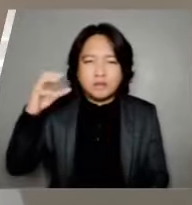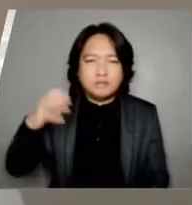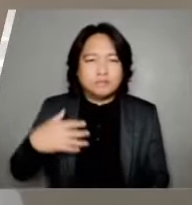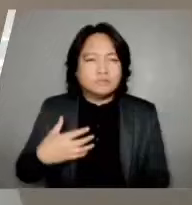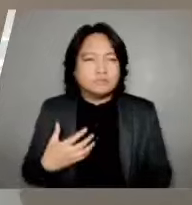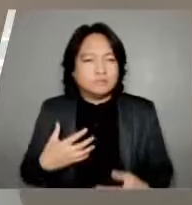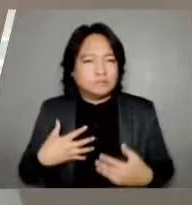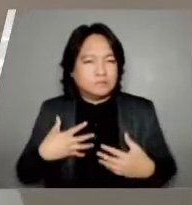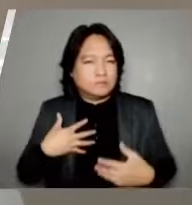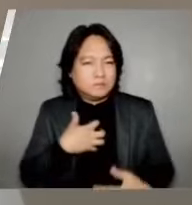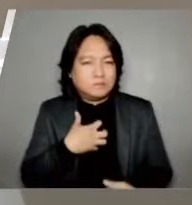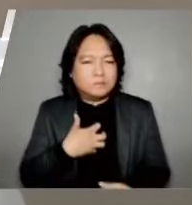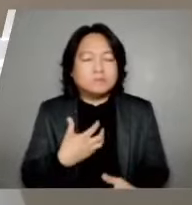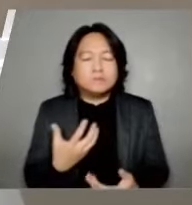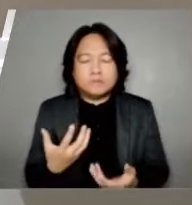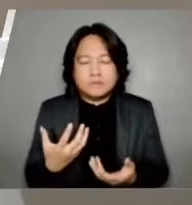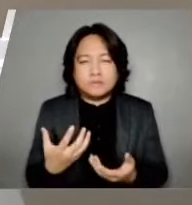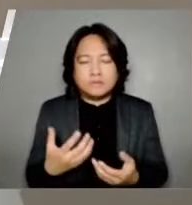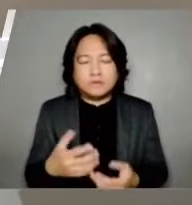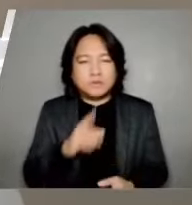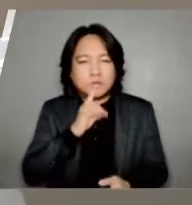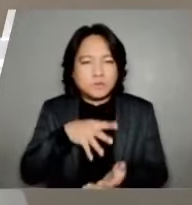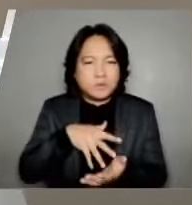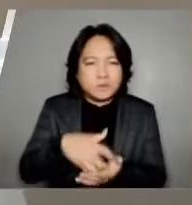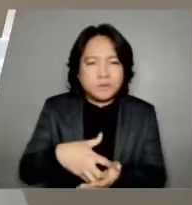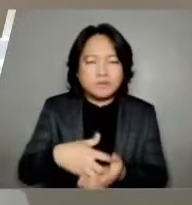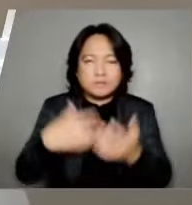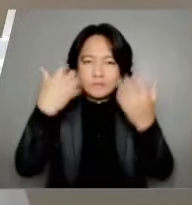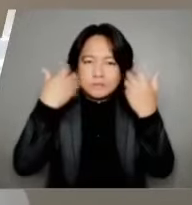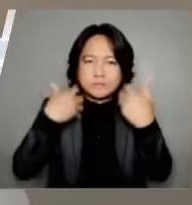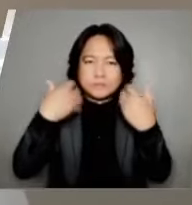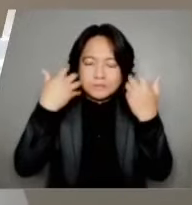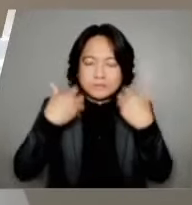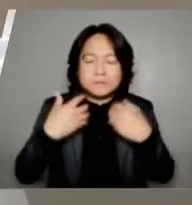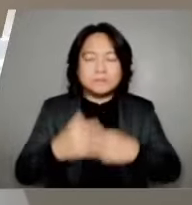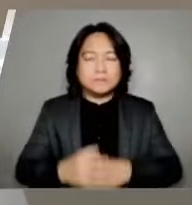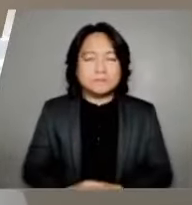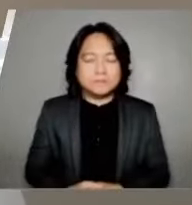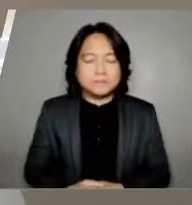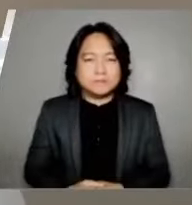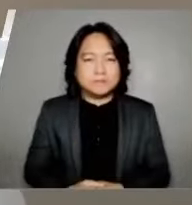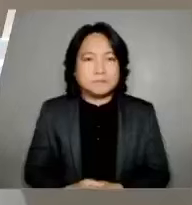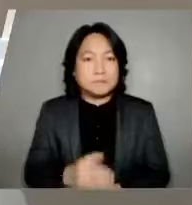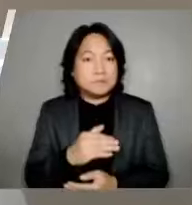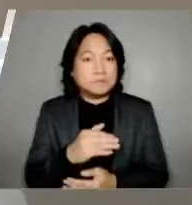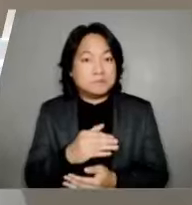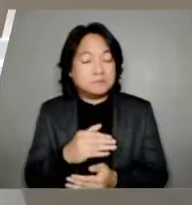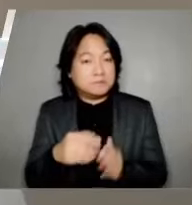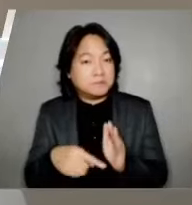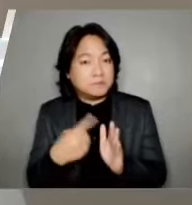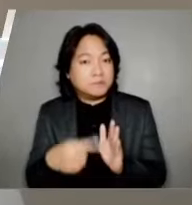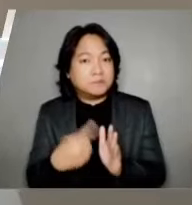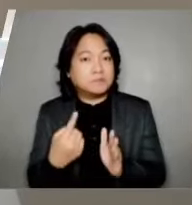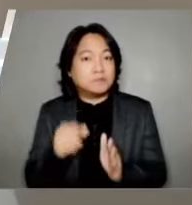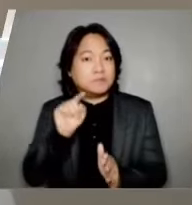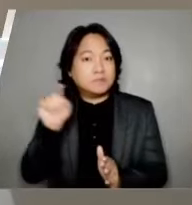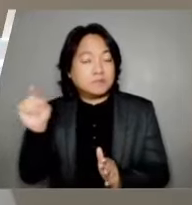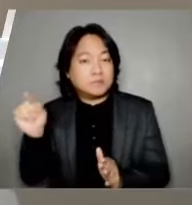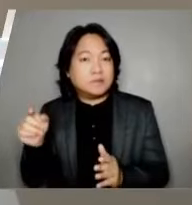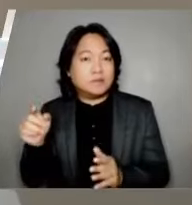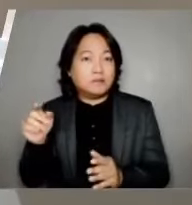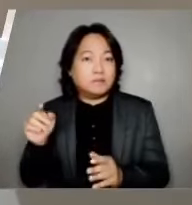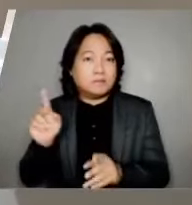po ng panghihina, sobrang pagpapawis. In some cases po, may mga pasyente kami na nagsasabi po na sobrang sakit ng ulo